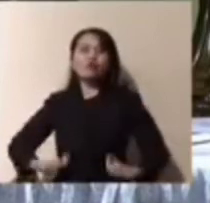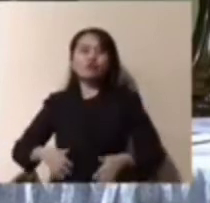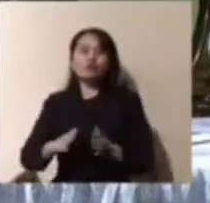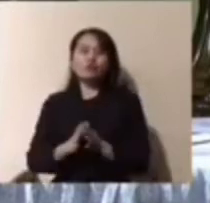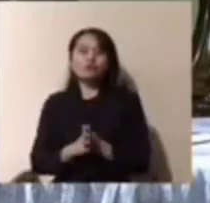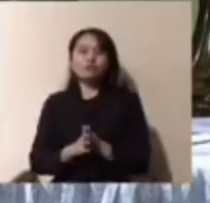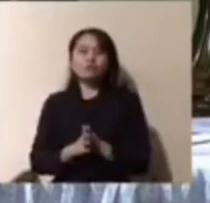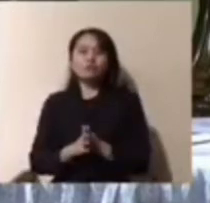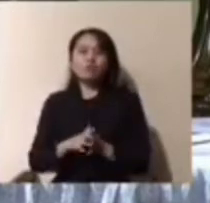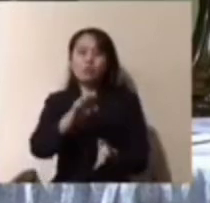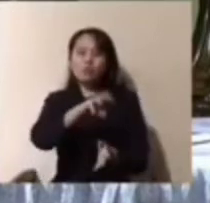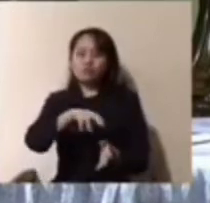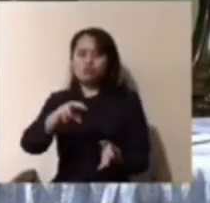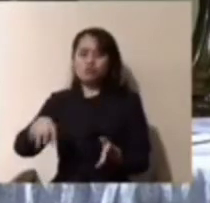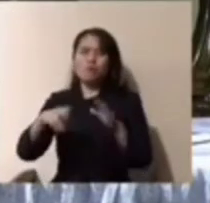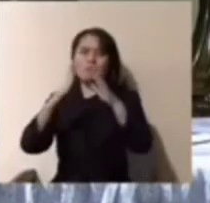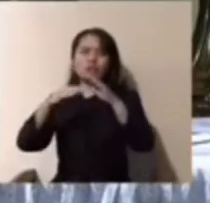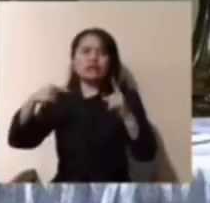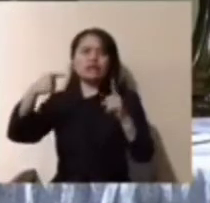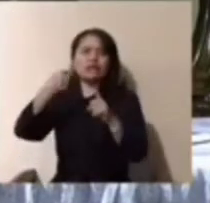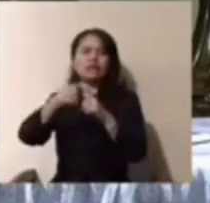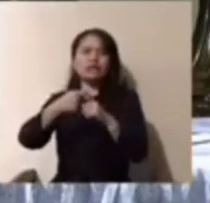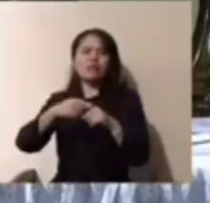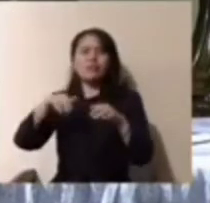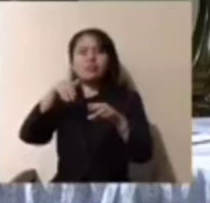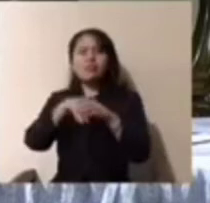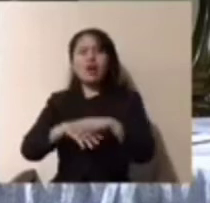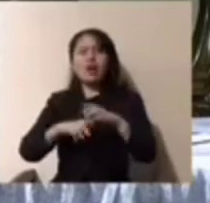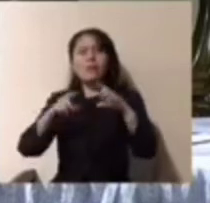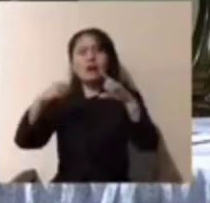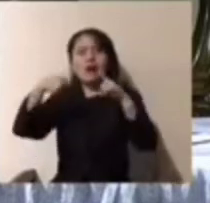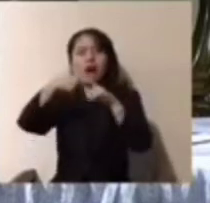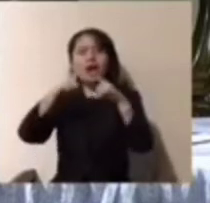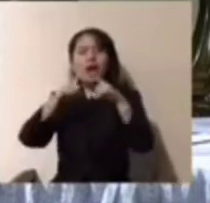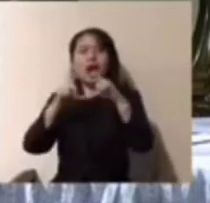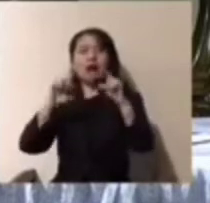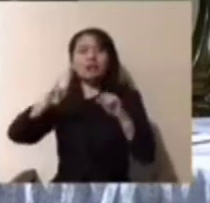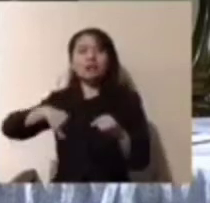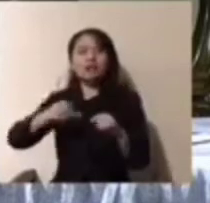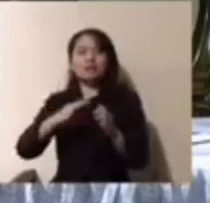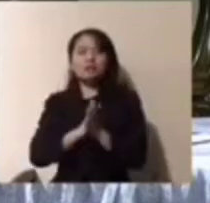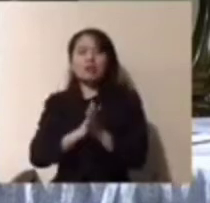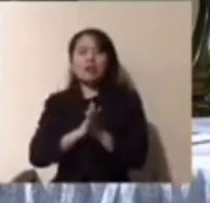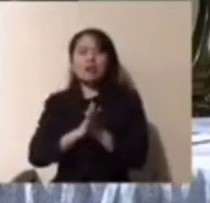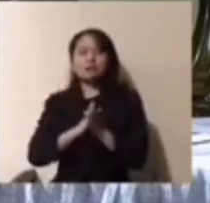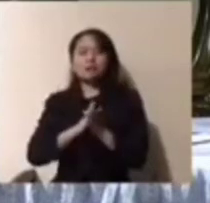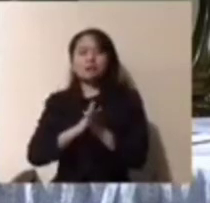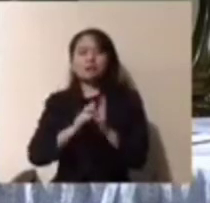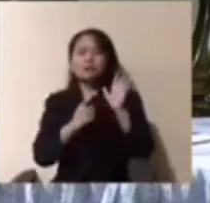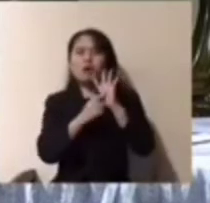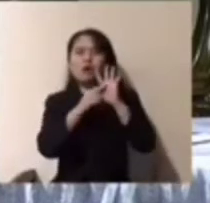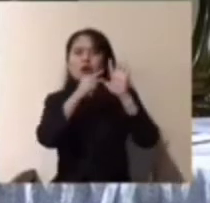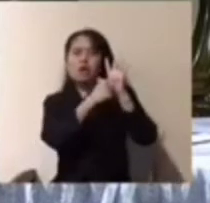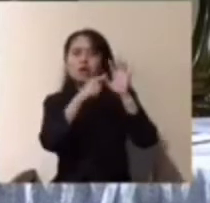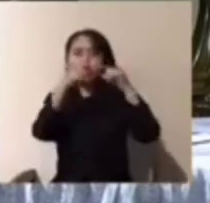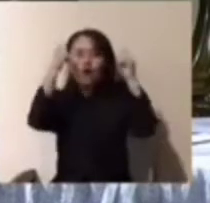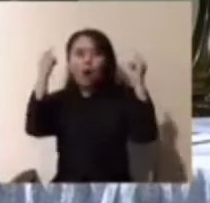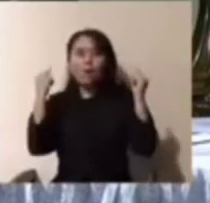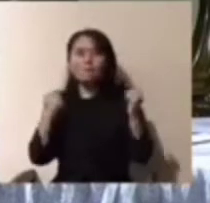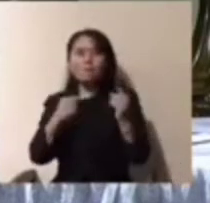Di setiap gereja, di Keuskupan Agung Jakarta, ada gambar seperti